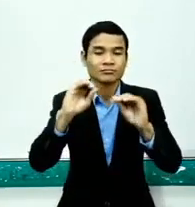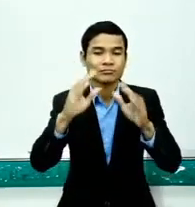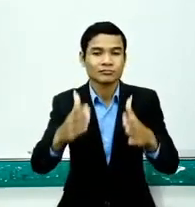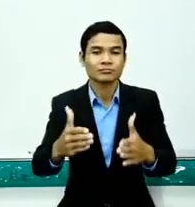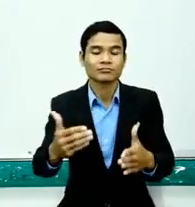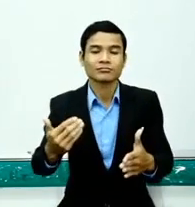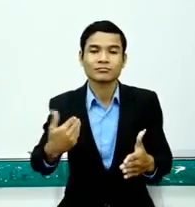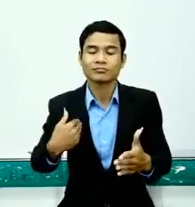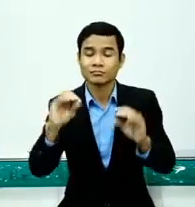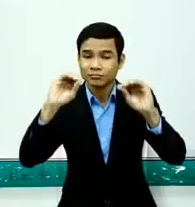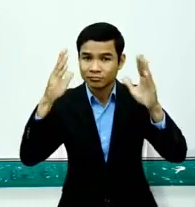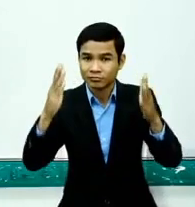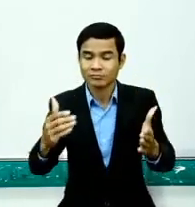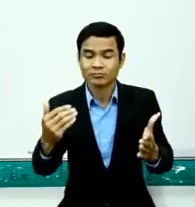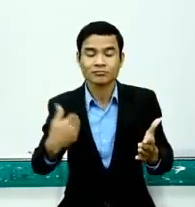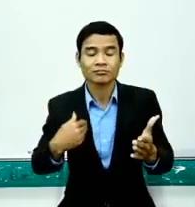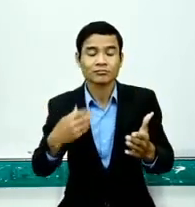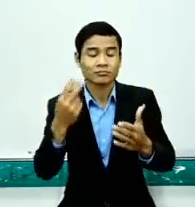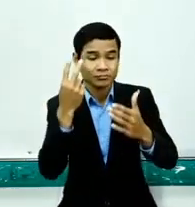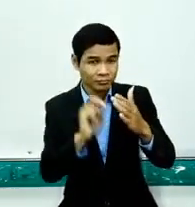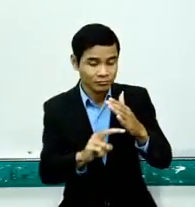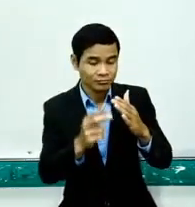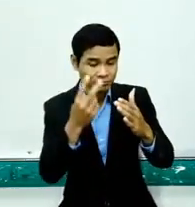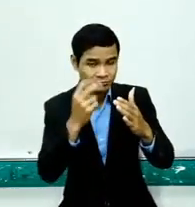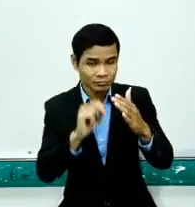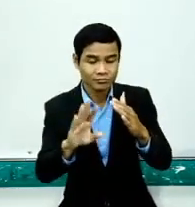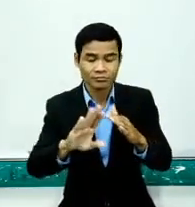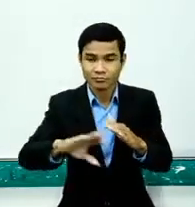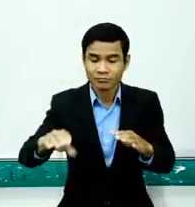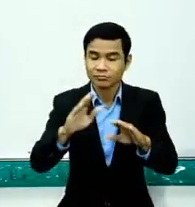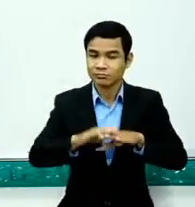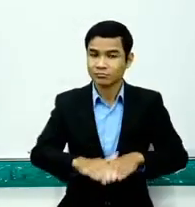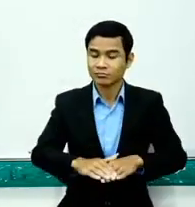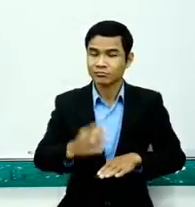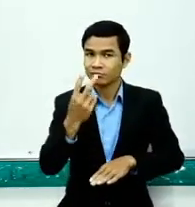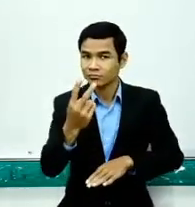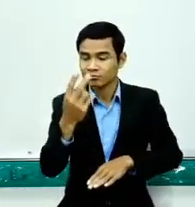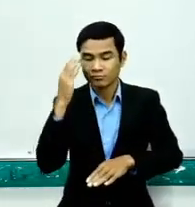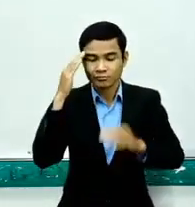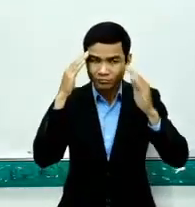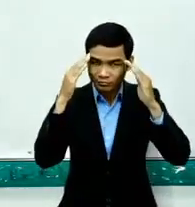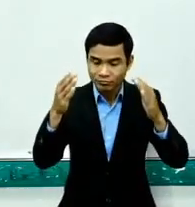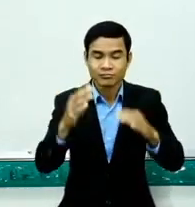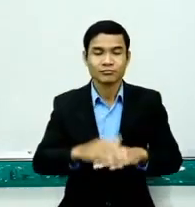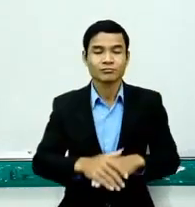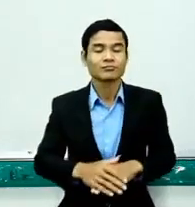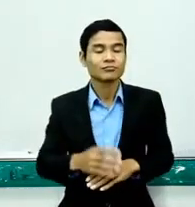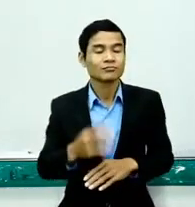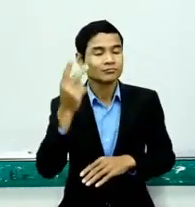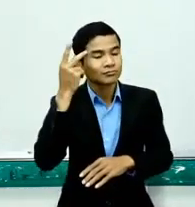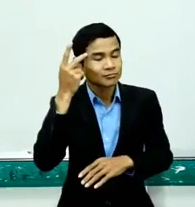ai con tụ tì. Chà, con đã đại lực tóc hai con chăm mớ. Mọc nẹ cử.